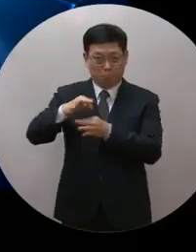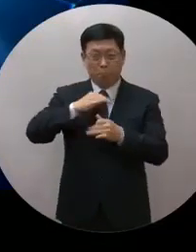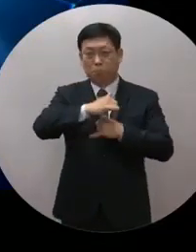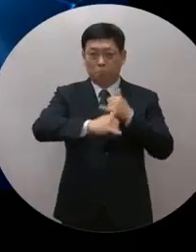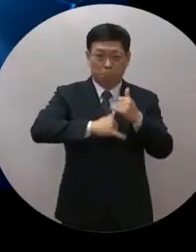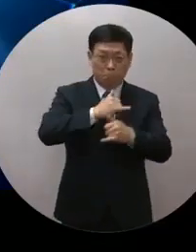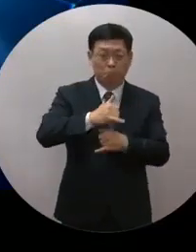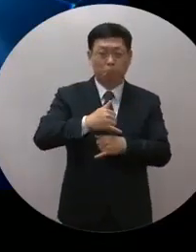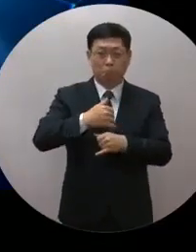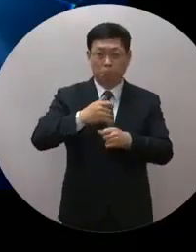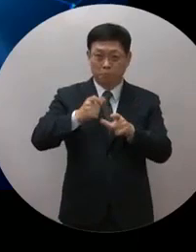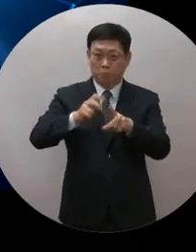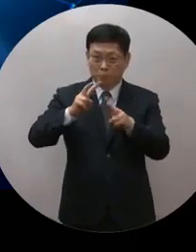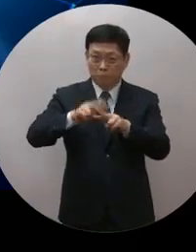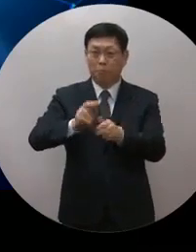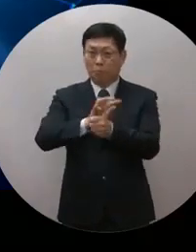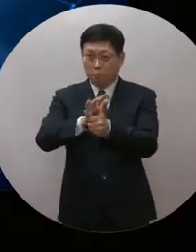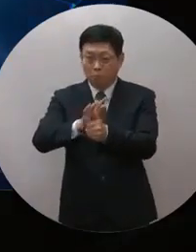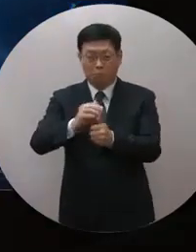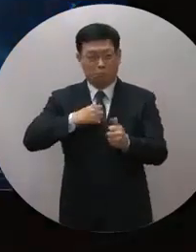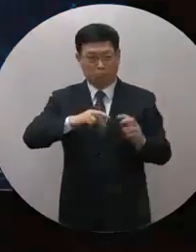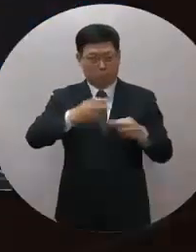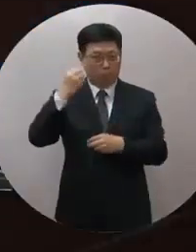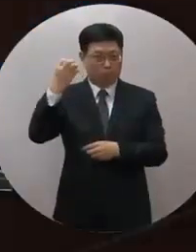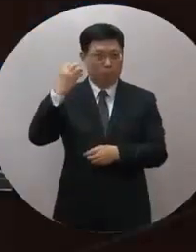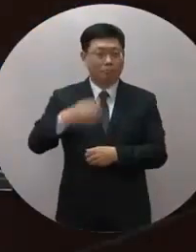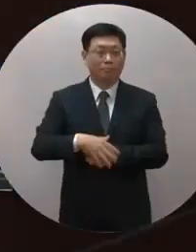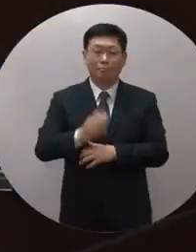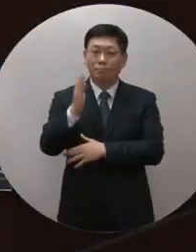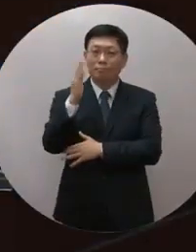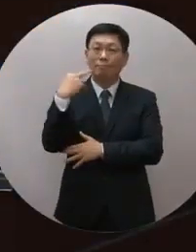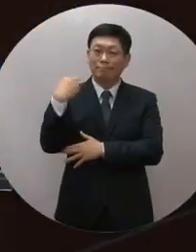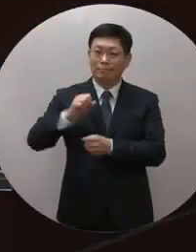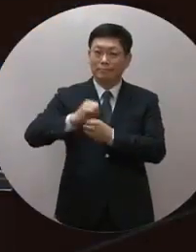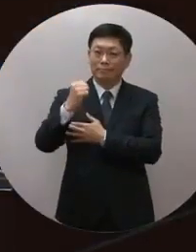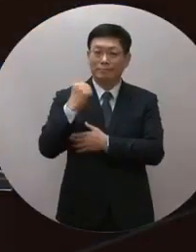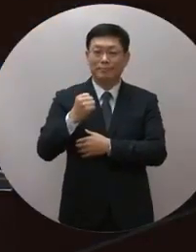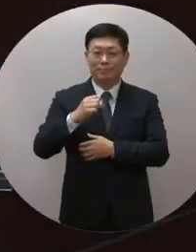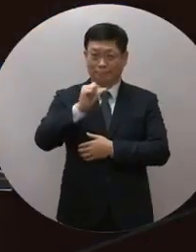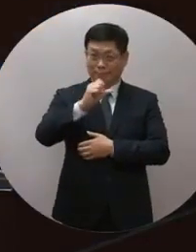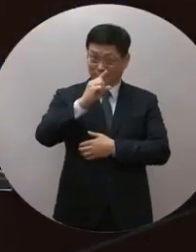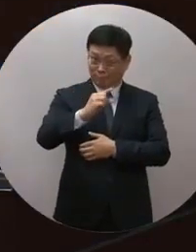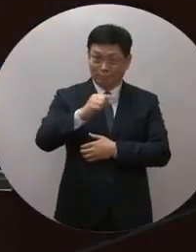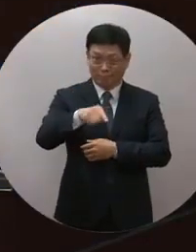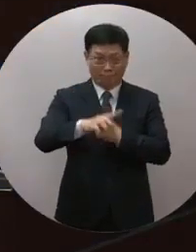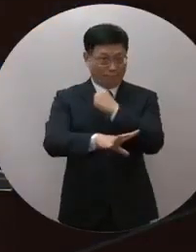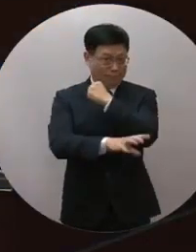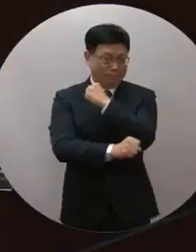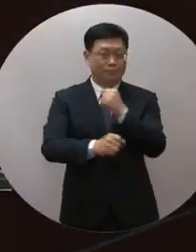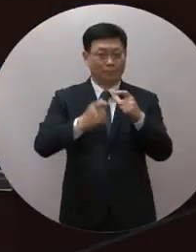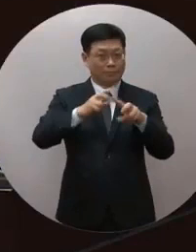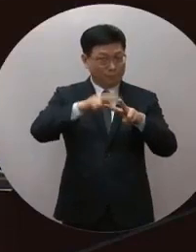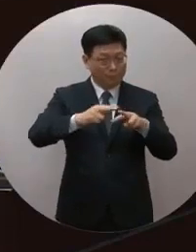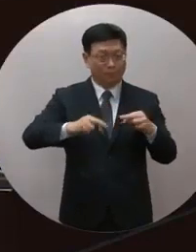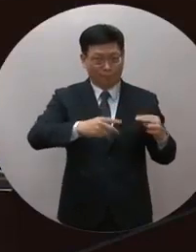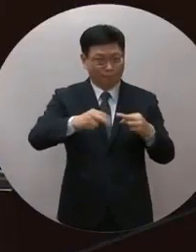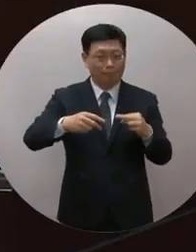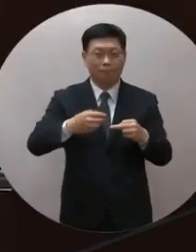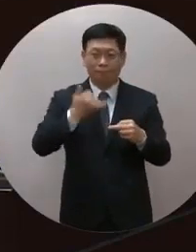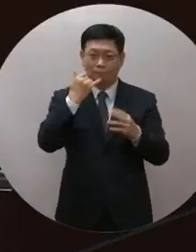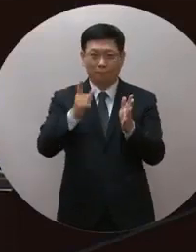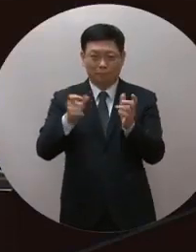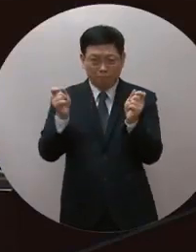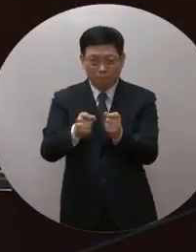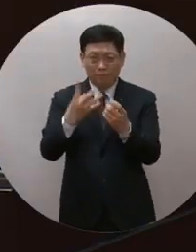活及公共服务的应用发展。政府也将强化 5G 基础公共建设，缩